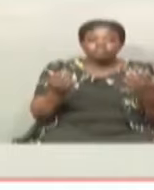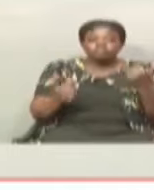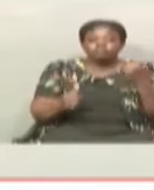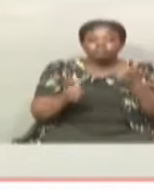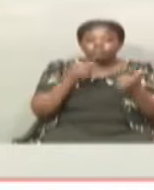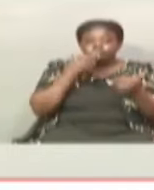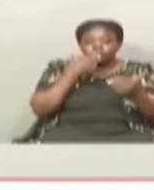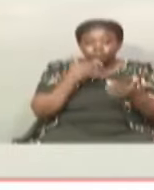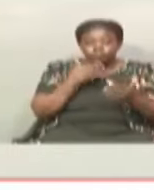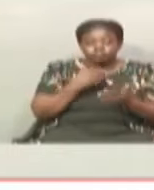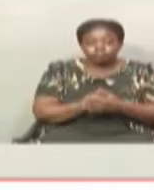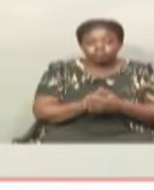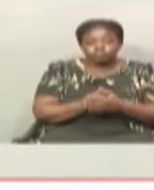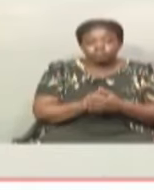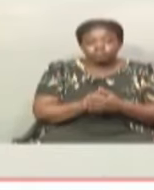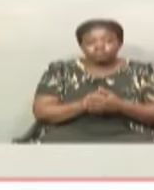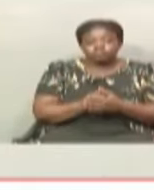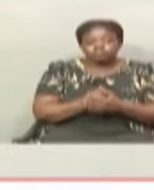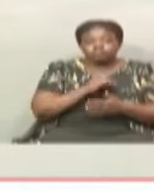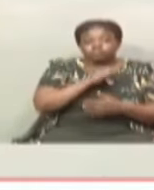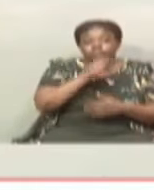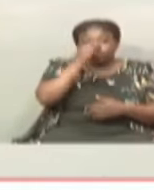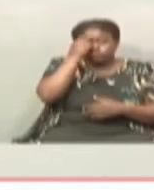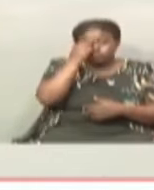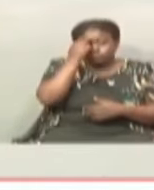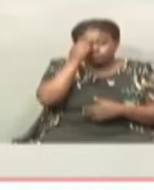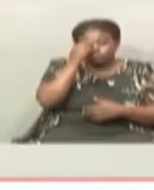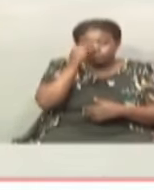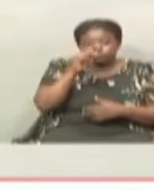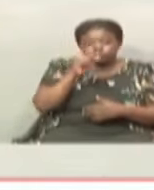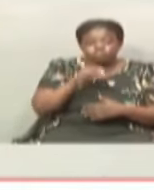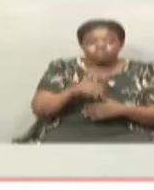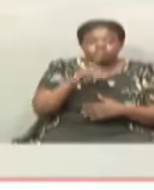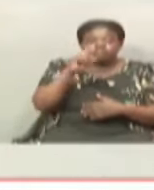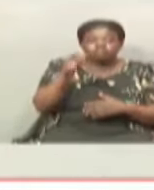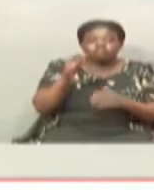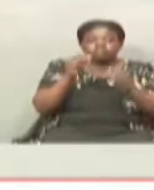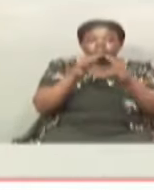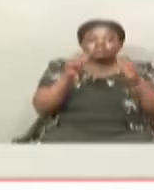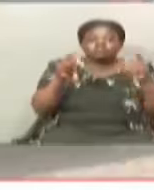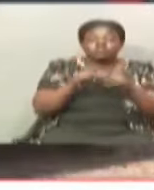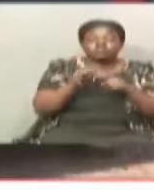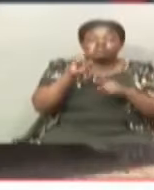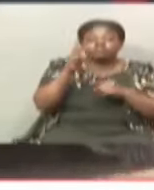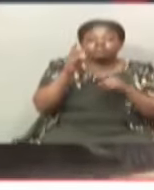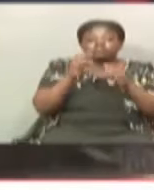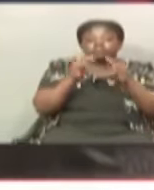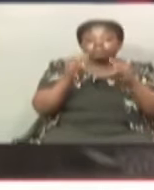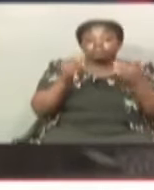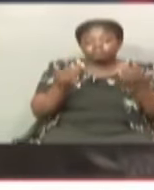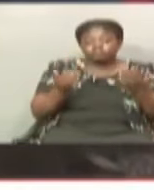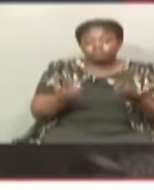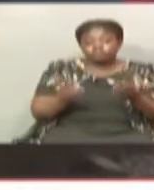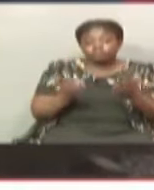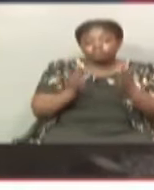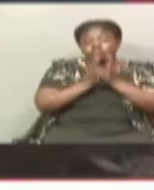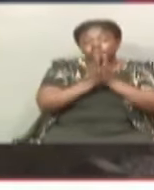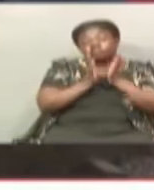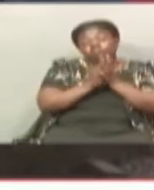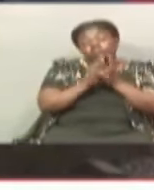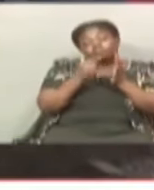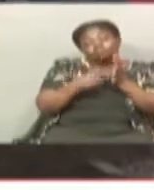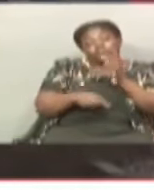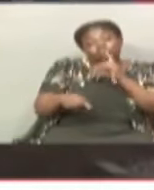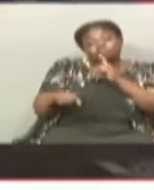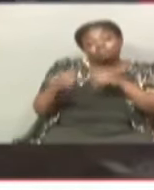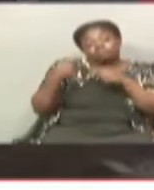roli abayizi atuma nabayita kudara yisoka leyo mbili Father Javira nyundi yabayambye